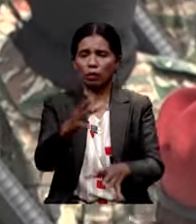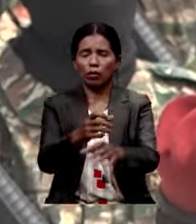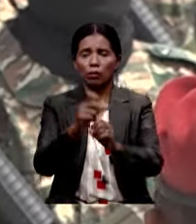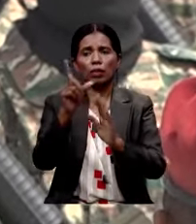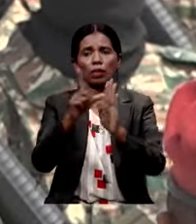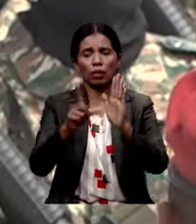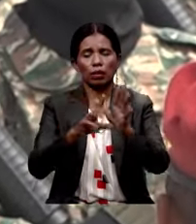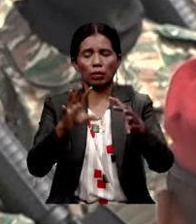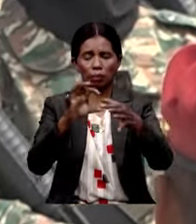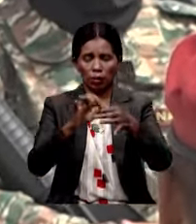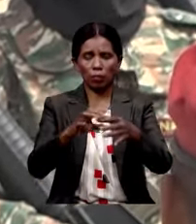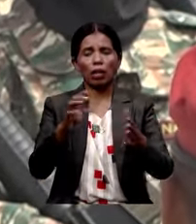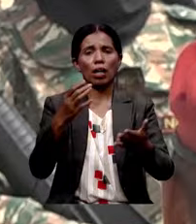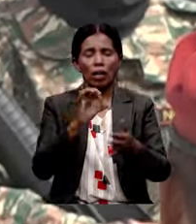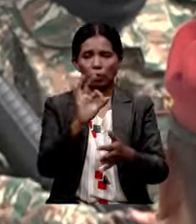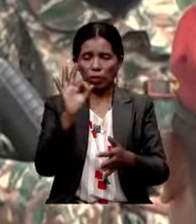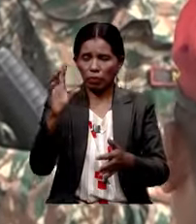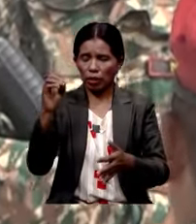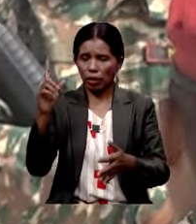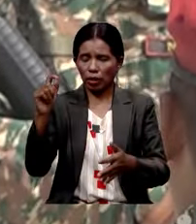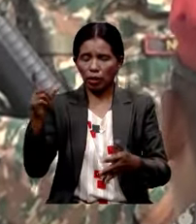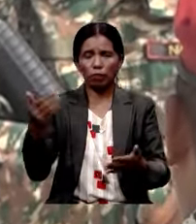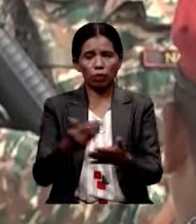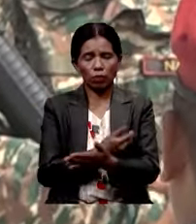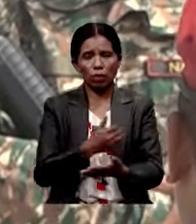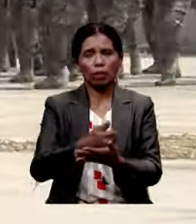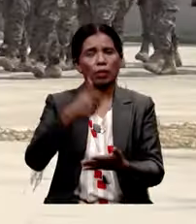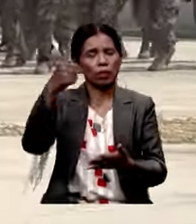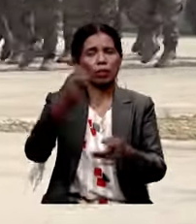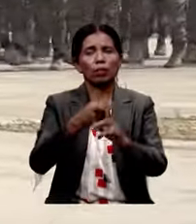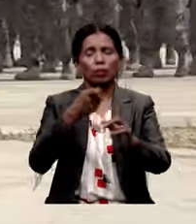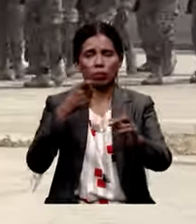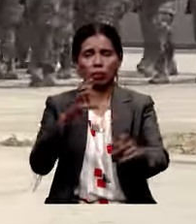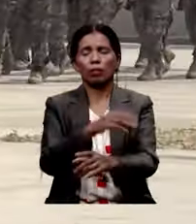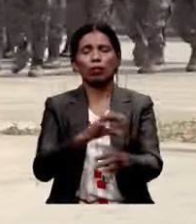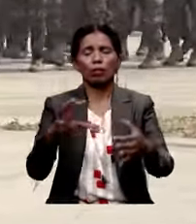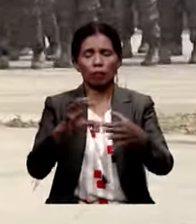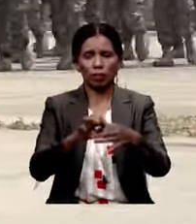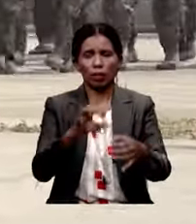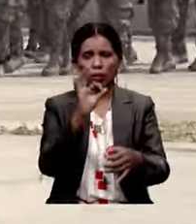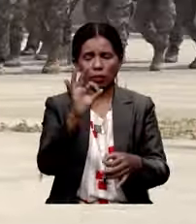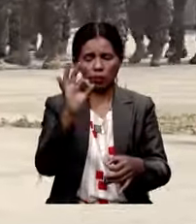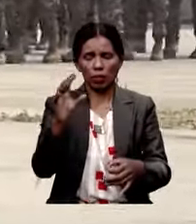Lista, membro F.F. de Telefone, nebe passa ona Rússi Comissão Recrutamento, membro F.F. de